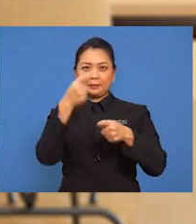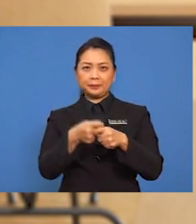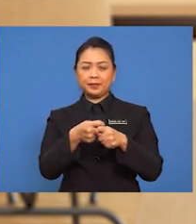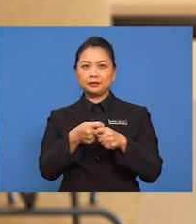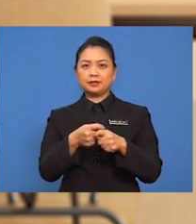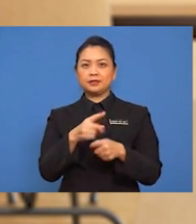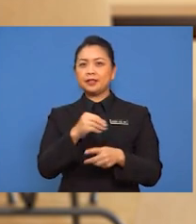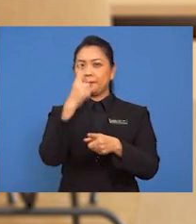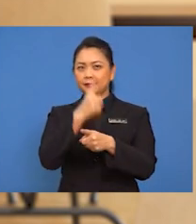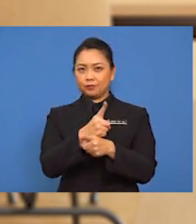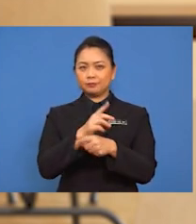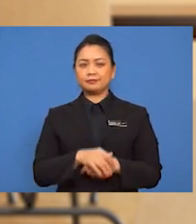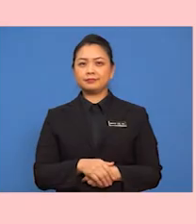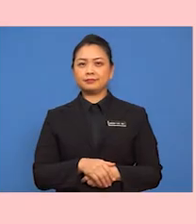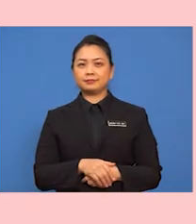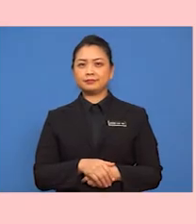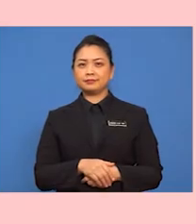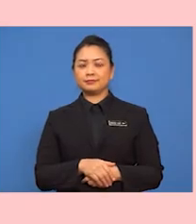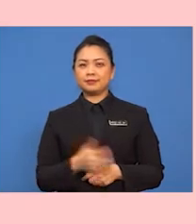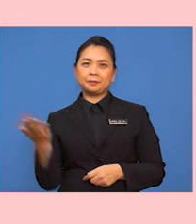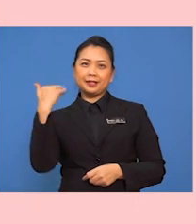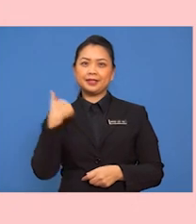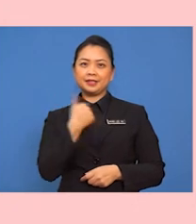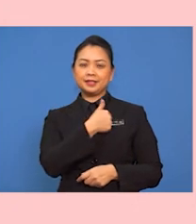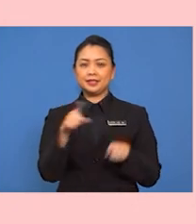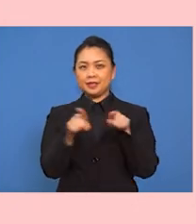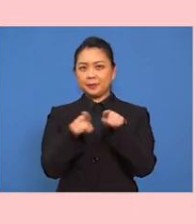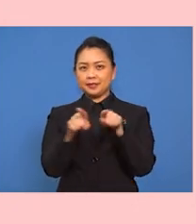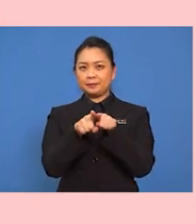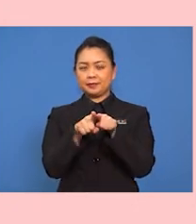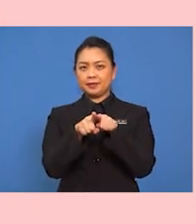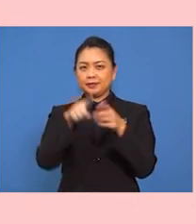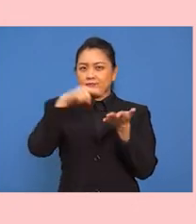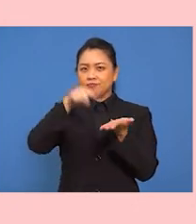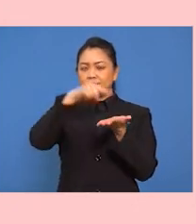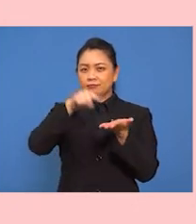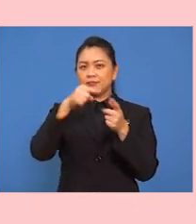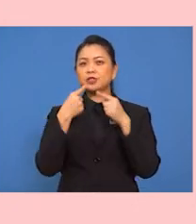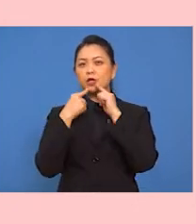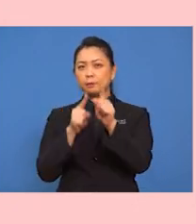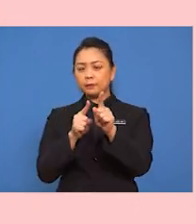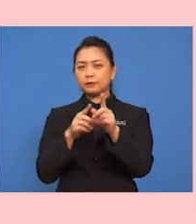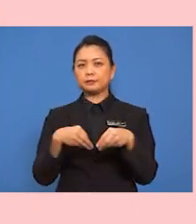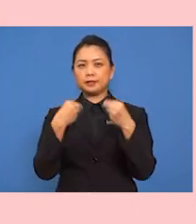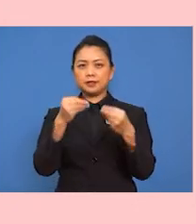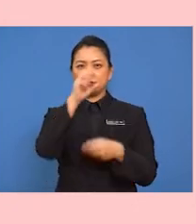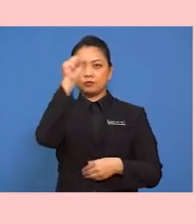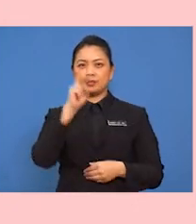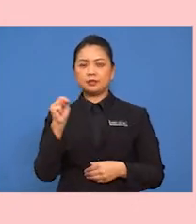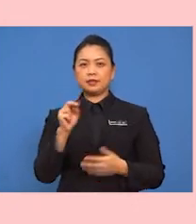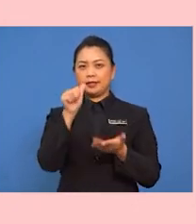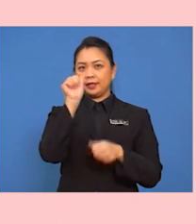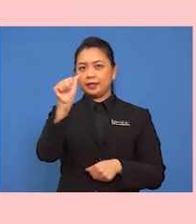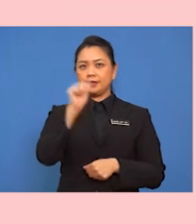dan betul. Mari kita sama-sama menyemak jawapan bagi soalan A.